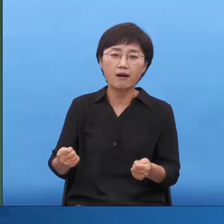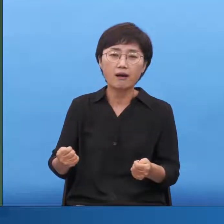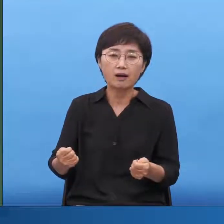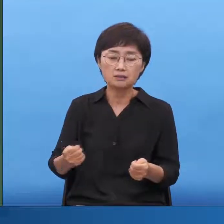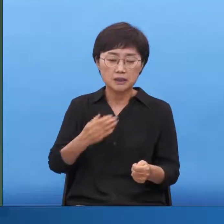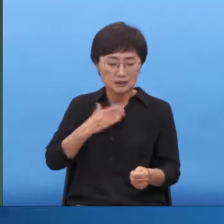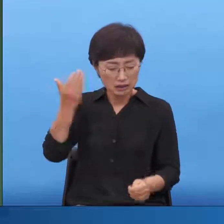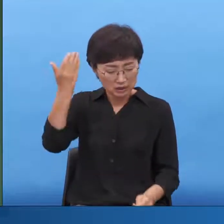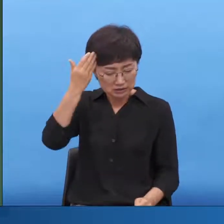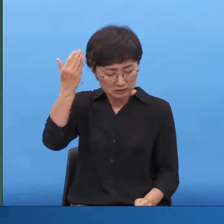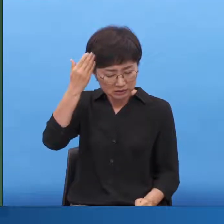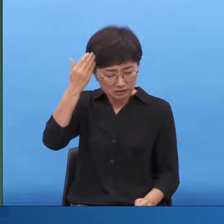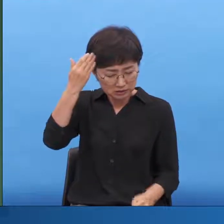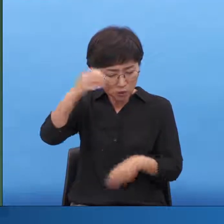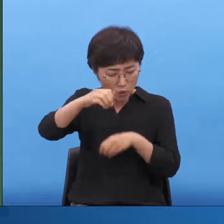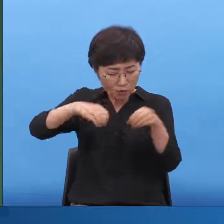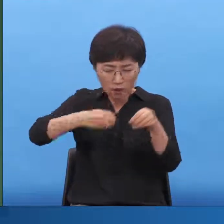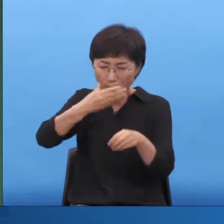如果无知的人这样告白的话,就没人在意,